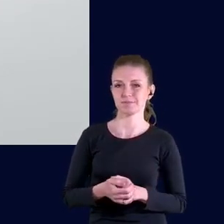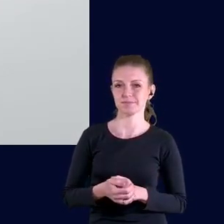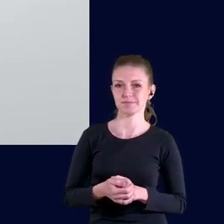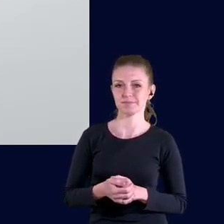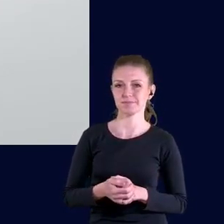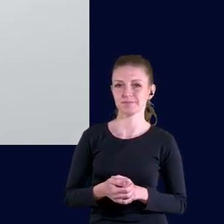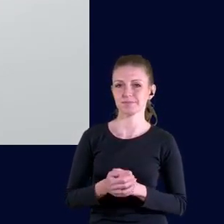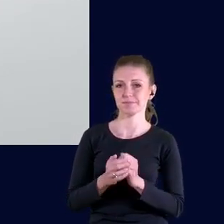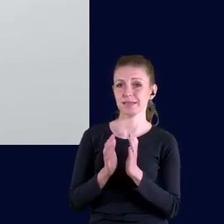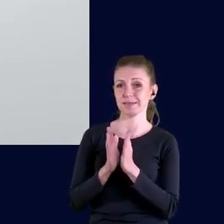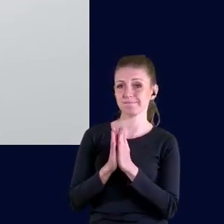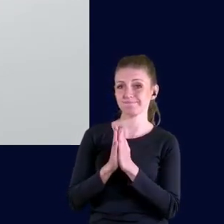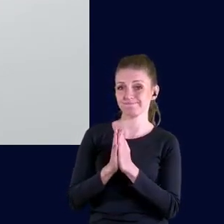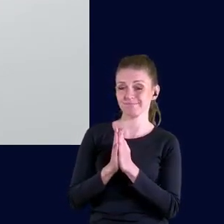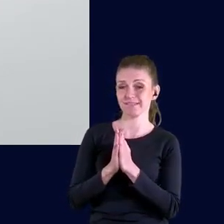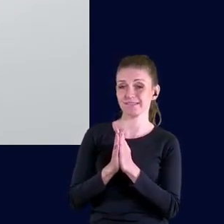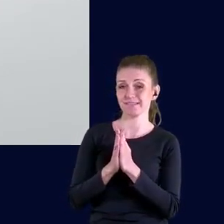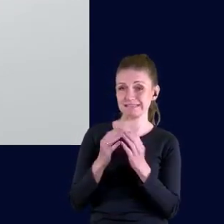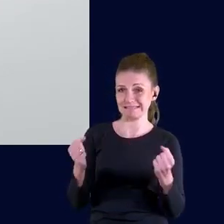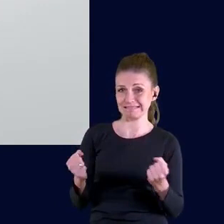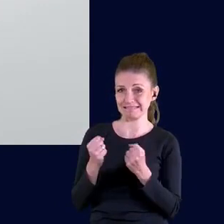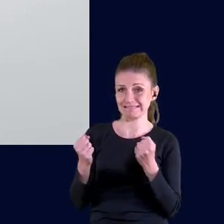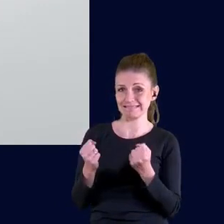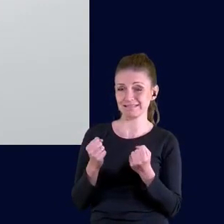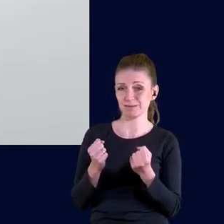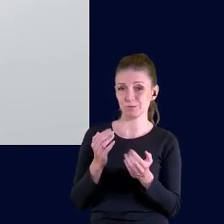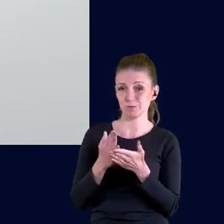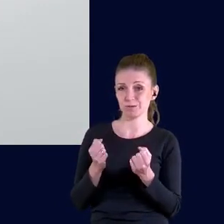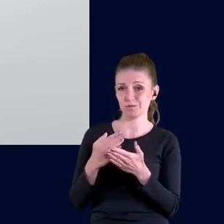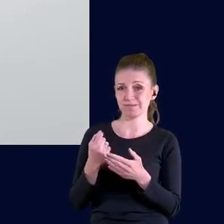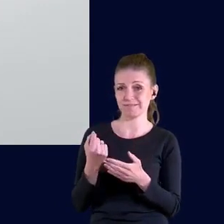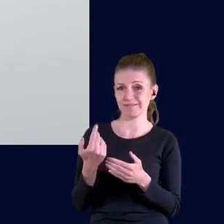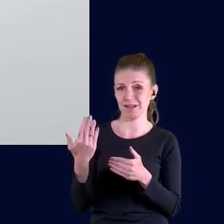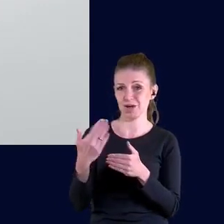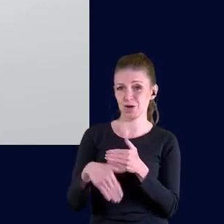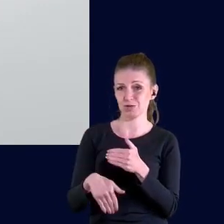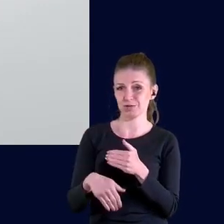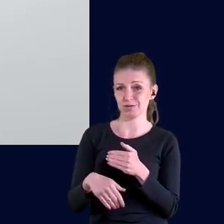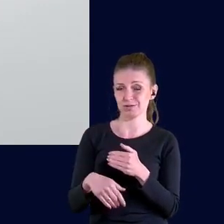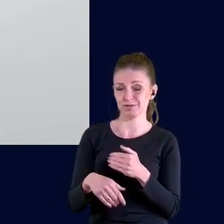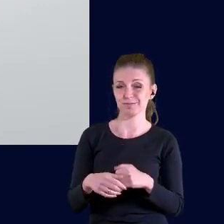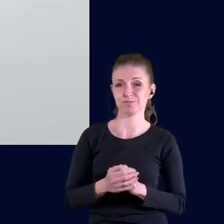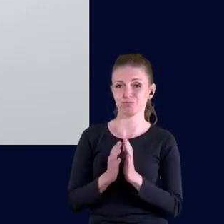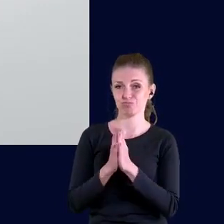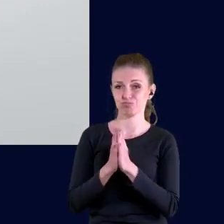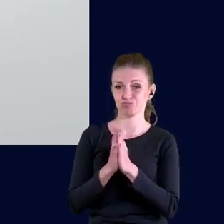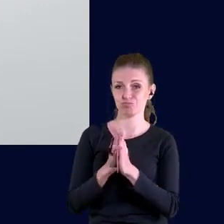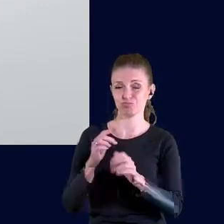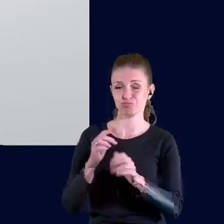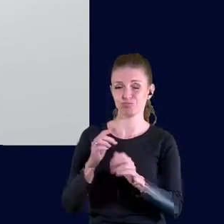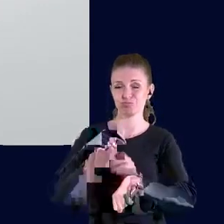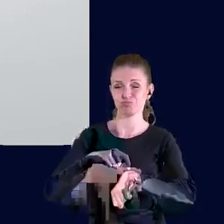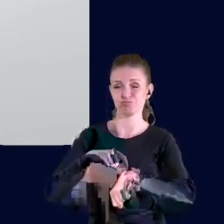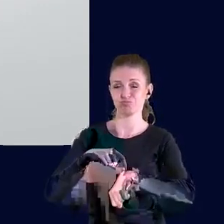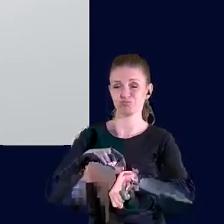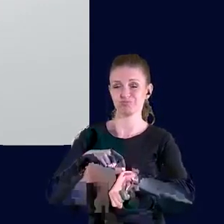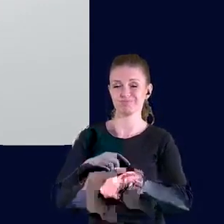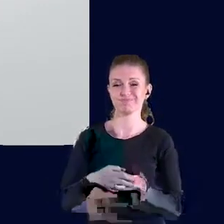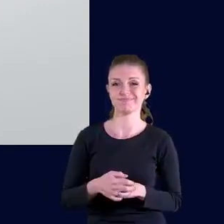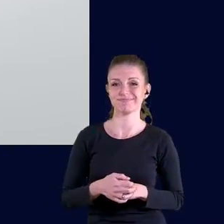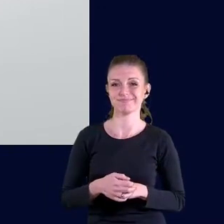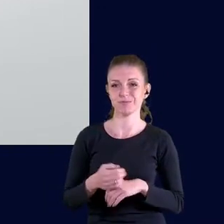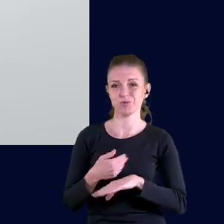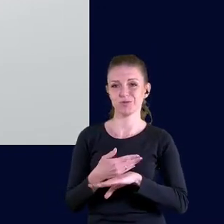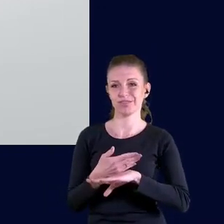pani Joanno jakby pani starała się też już troszeczkę powoli kończyć bo też już